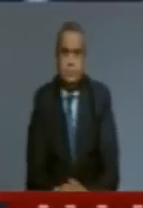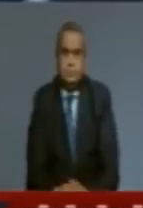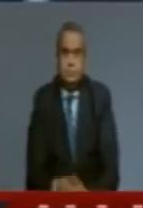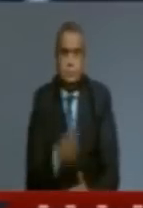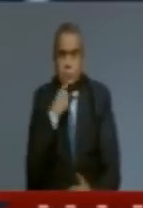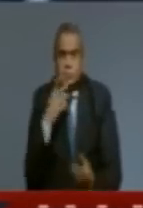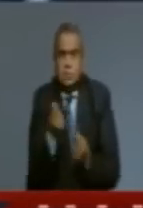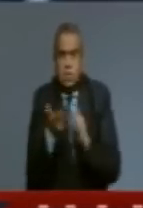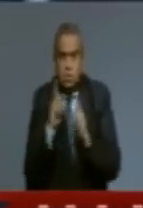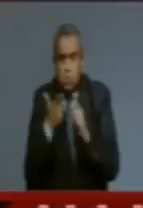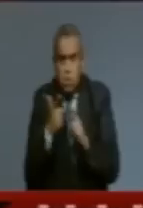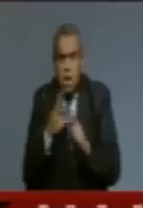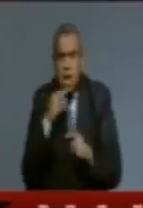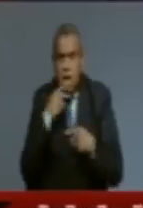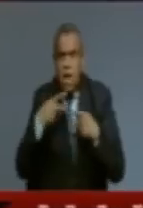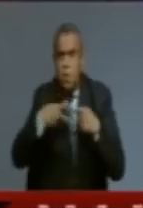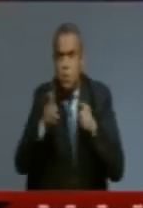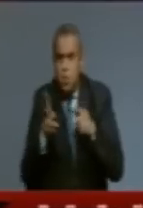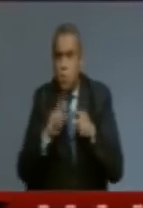بدولار أو يورو.